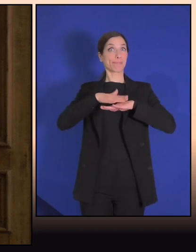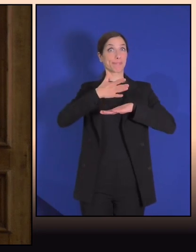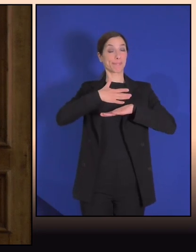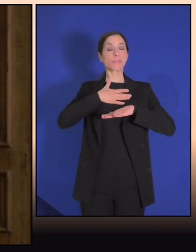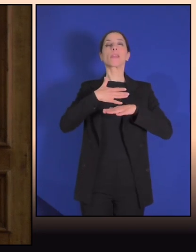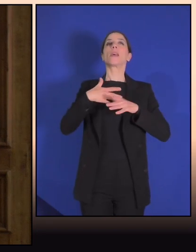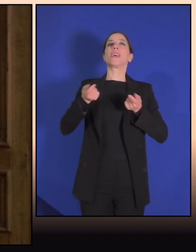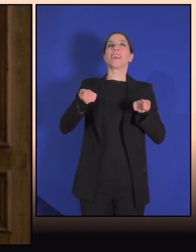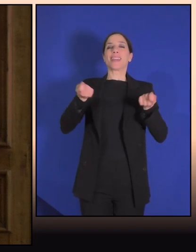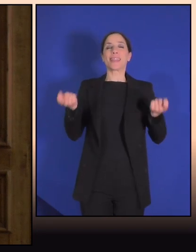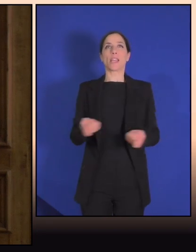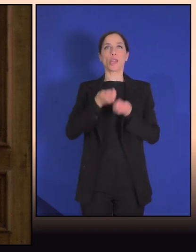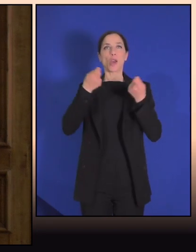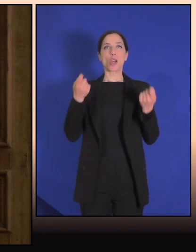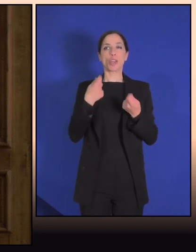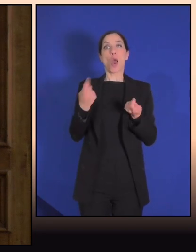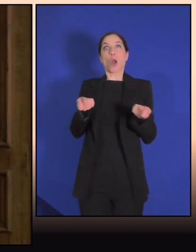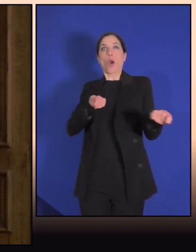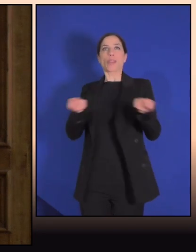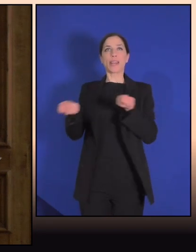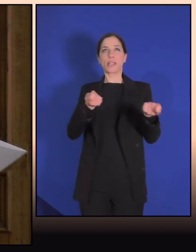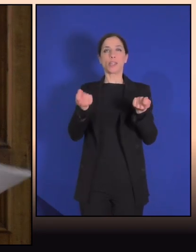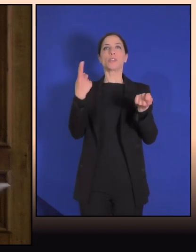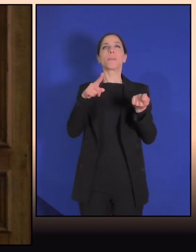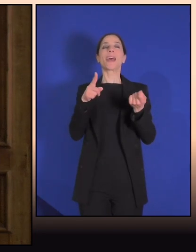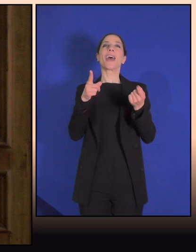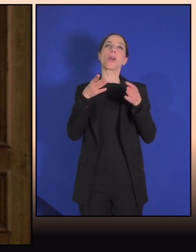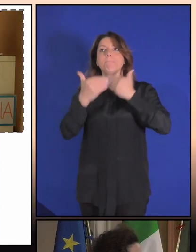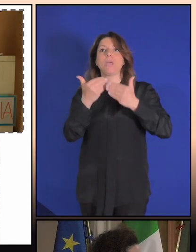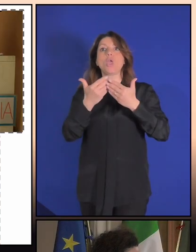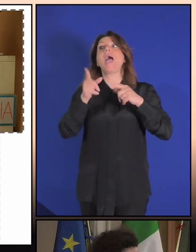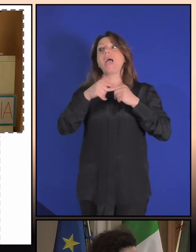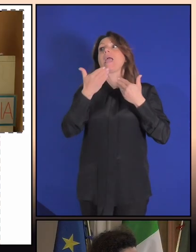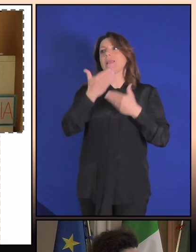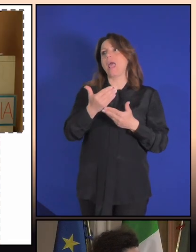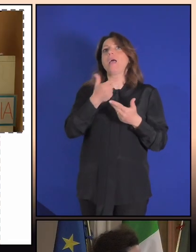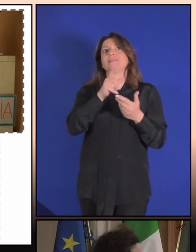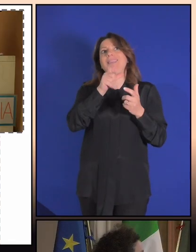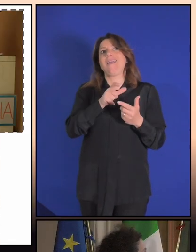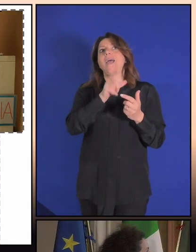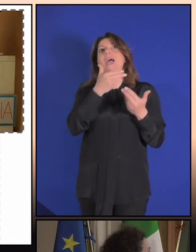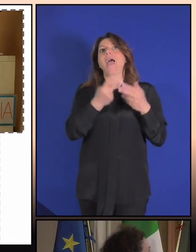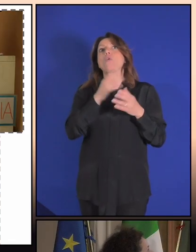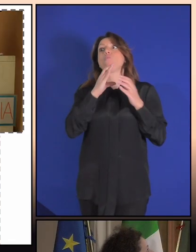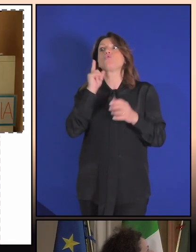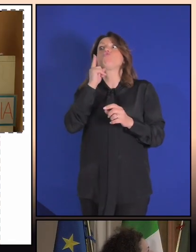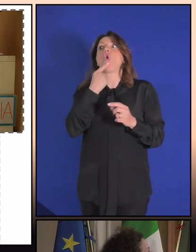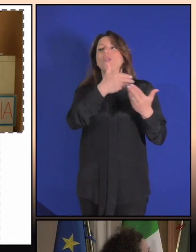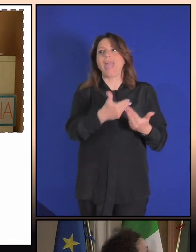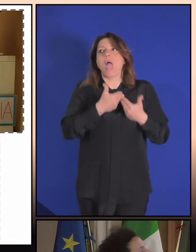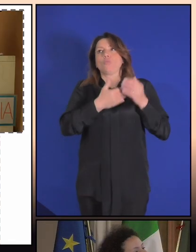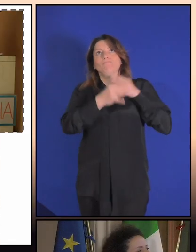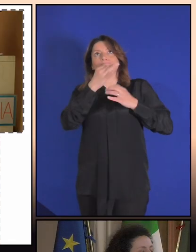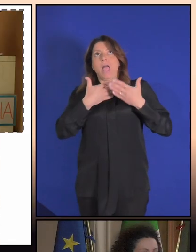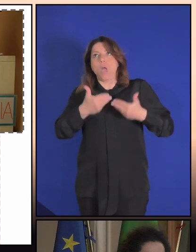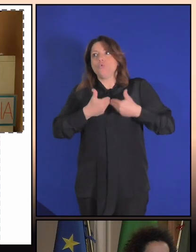tema accoglienza, accessibilità e apprendimento dell'alunno sordo nel contesto scolastico, il ruolo del docente di sostegno